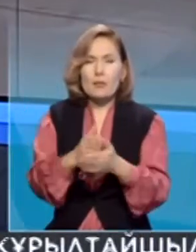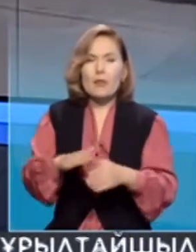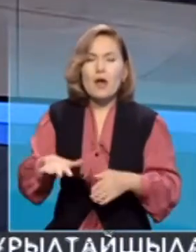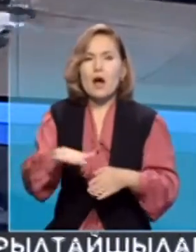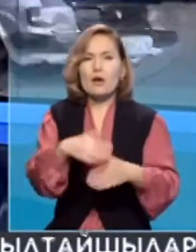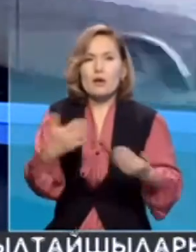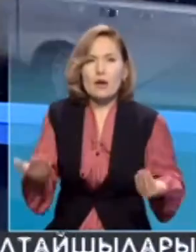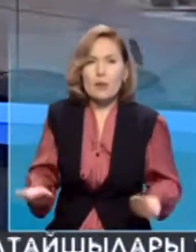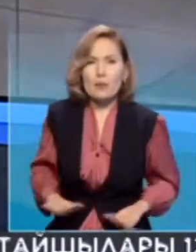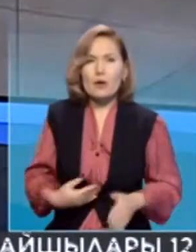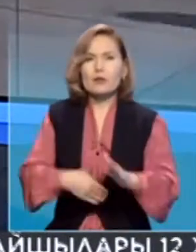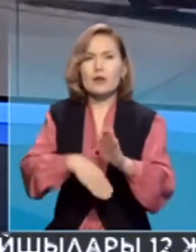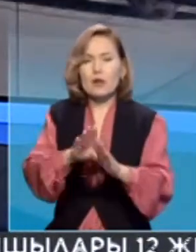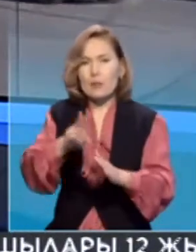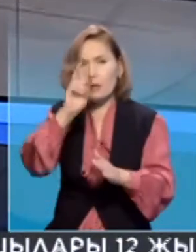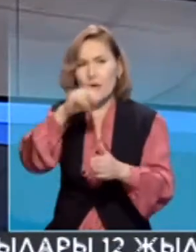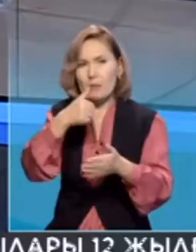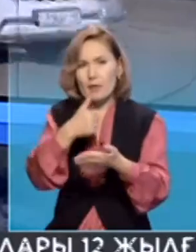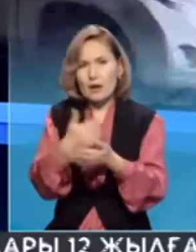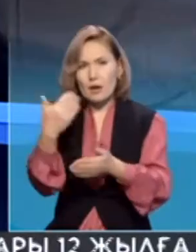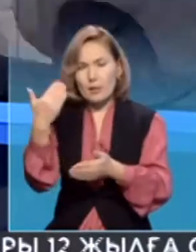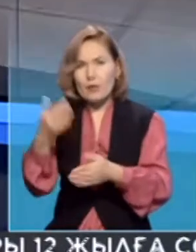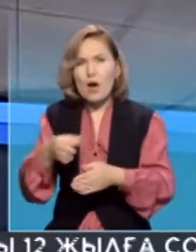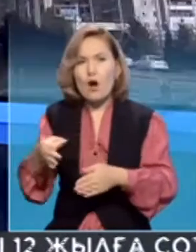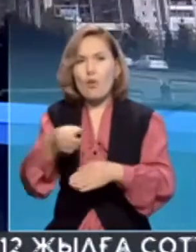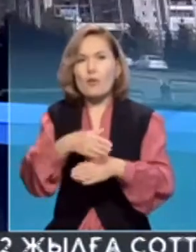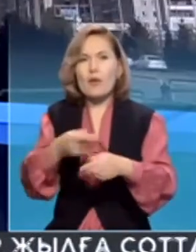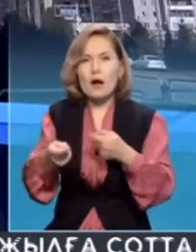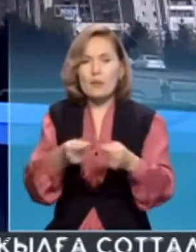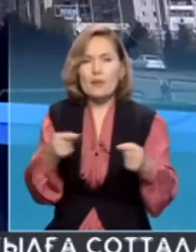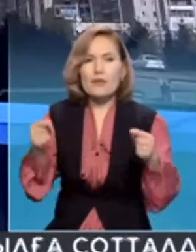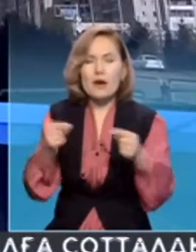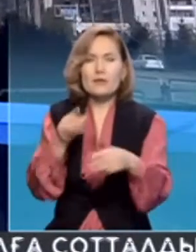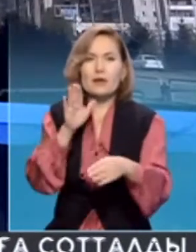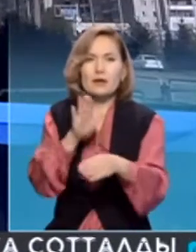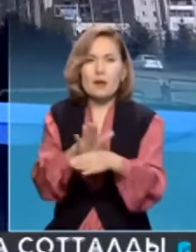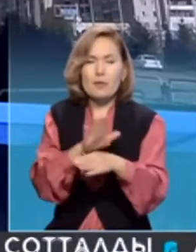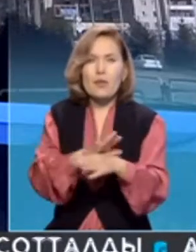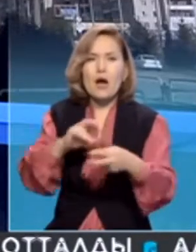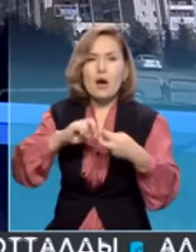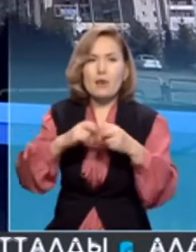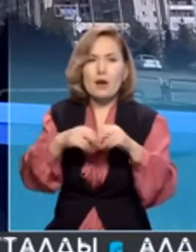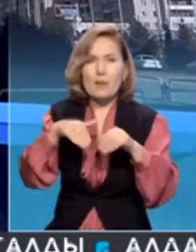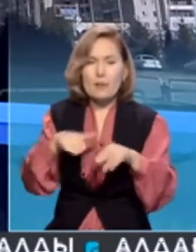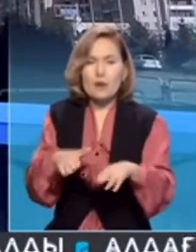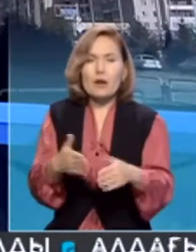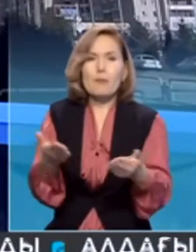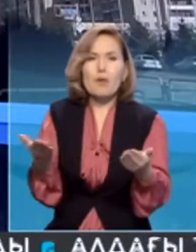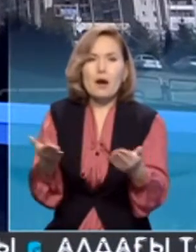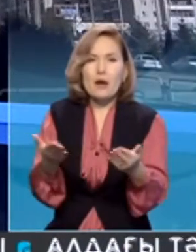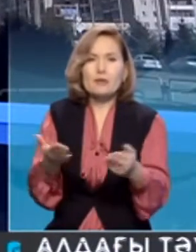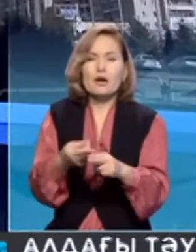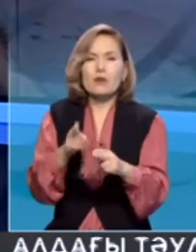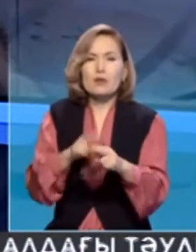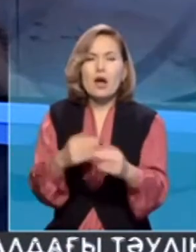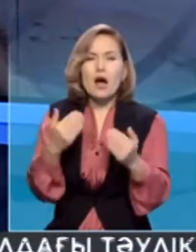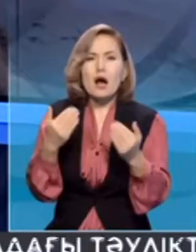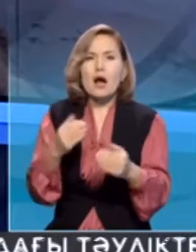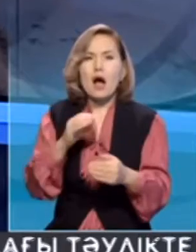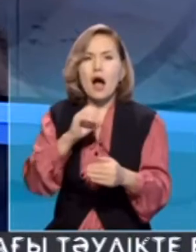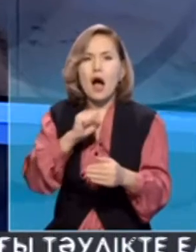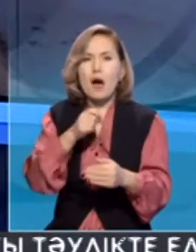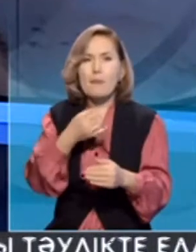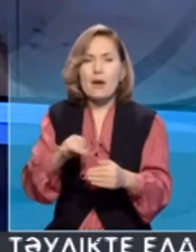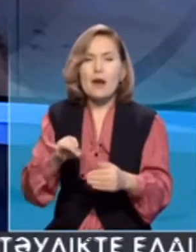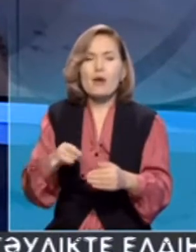жақсарту үшін мемлекет басшысы облыс әкімдігіне нақты тапсырма берді. Қордаланған мәселелерді шешу жолдары қандай? Қазір бізбен Абай